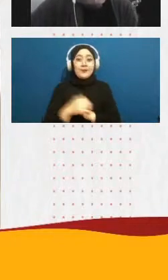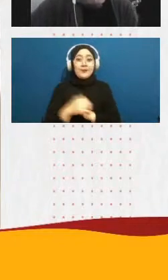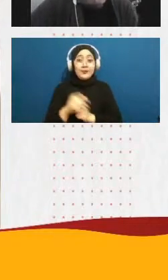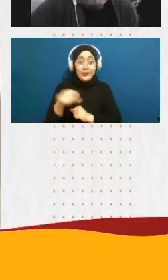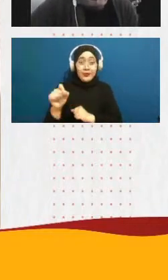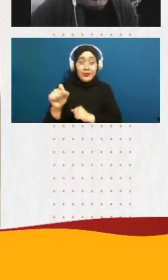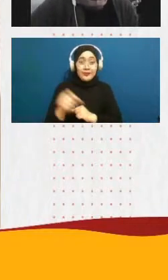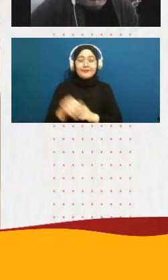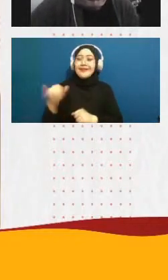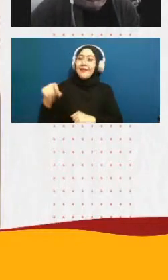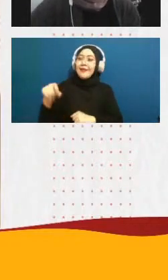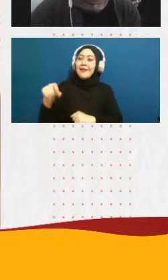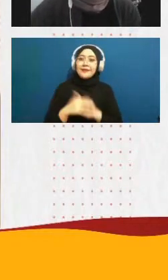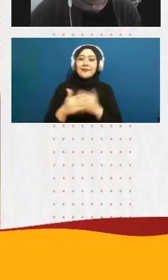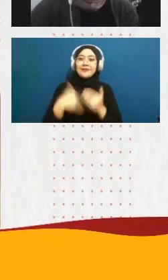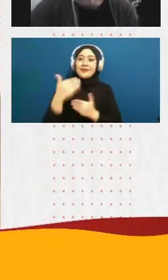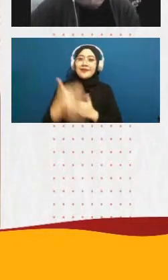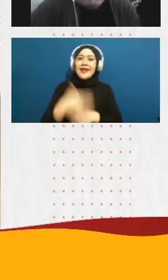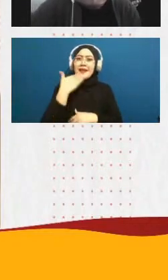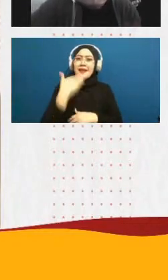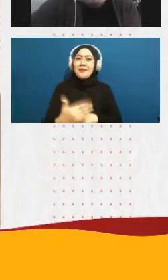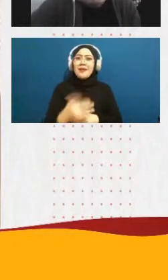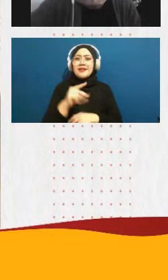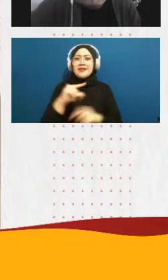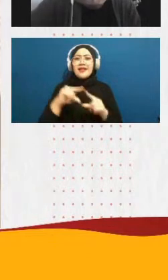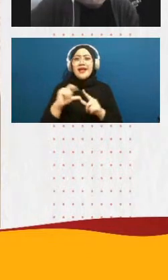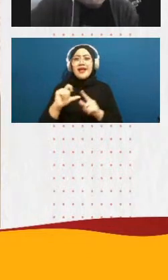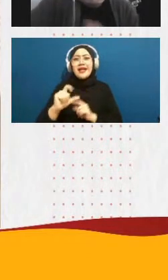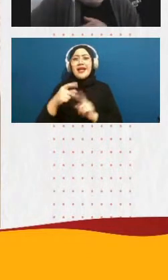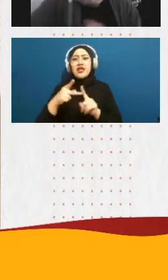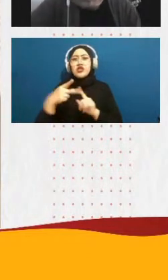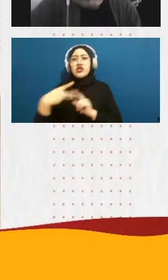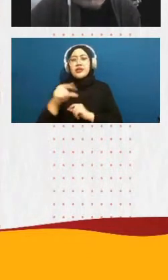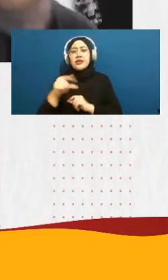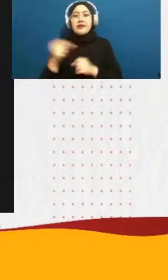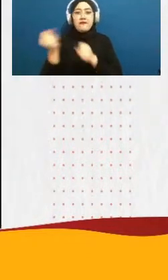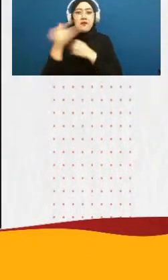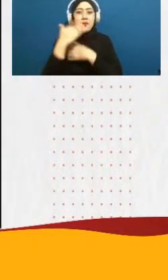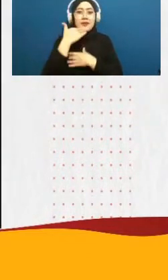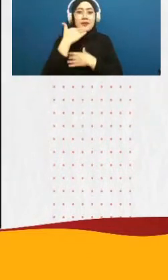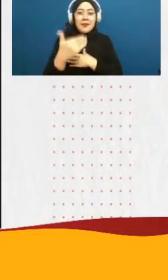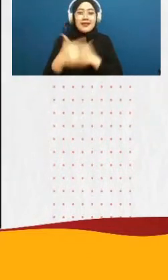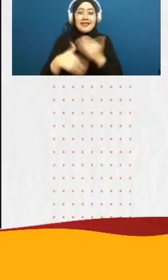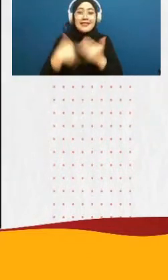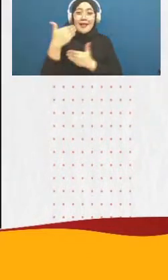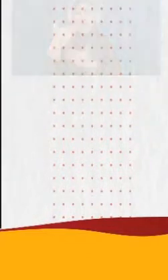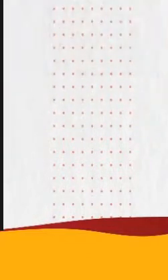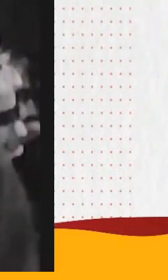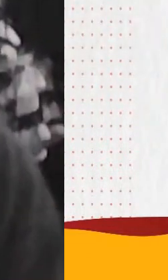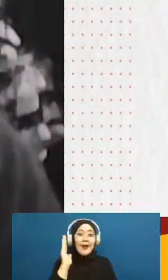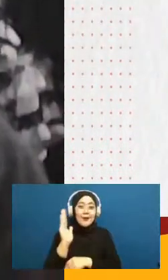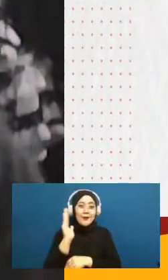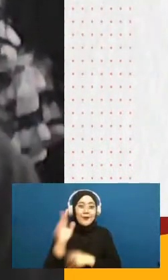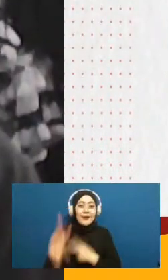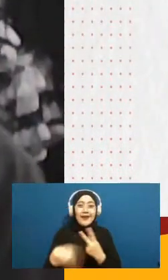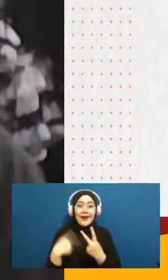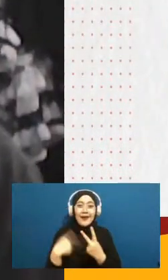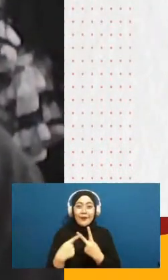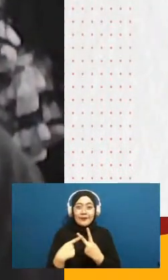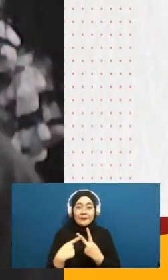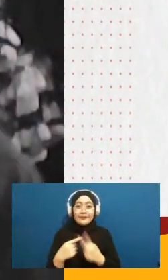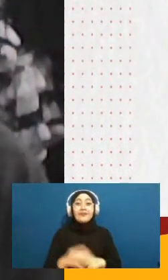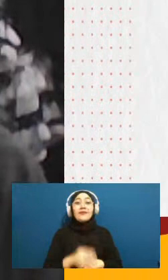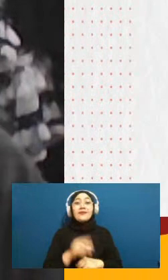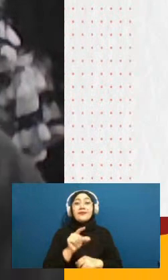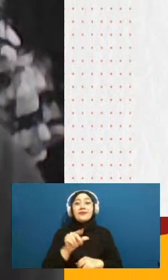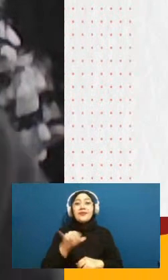Betul. Oke, siap. Thank you banget ya Rachel untuk informasinya. Nah, selanjutnya aku mau masuk lagi nih ke narasumber kita yang kedua. Ada Kak